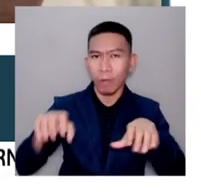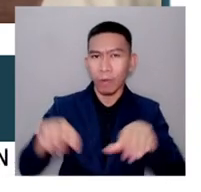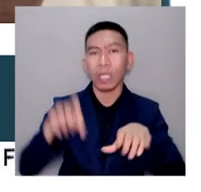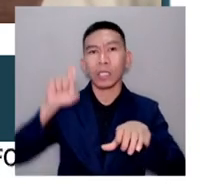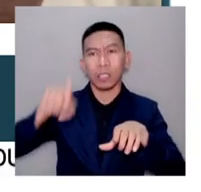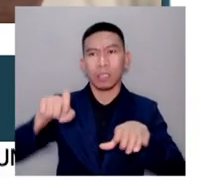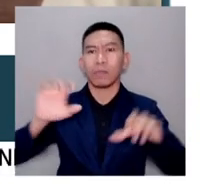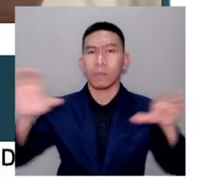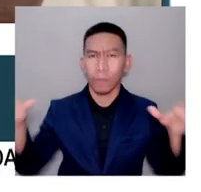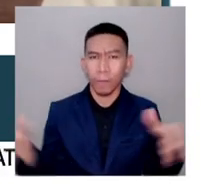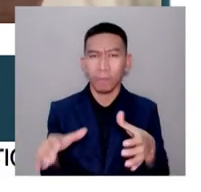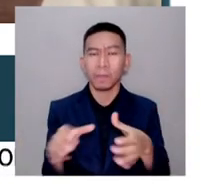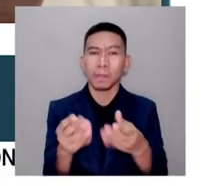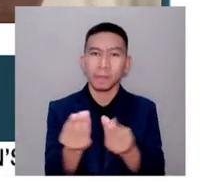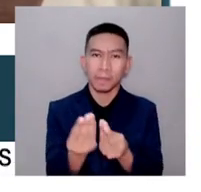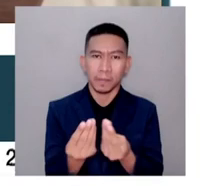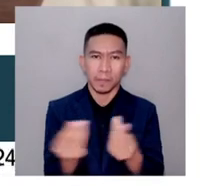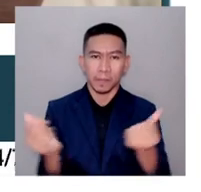Carmina,